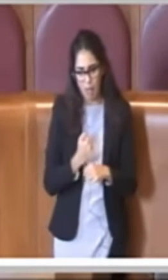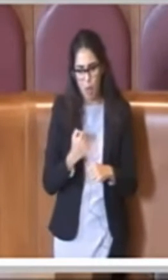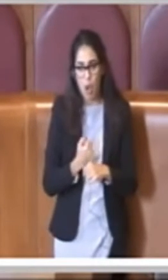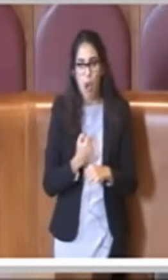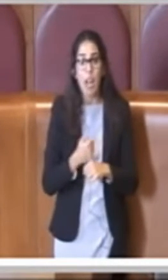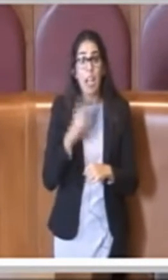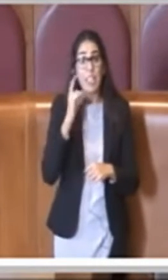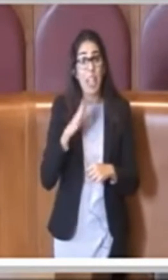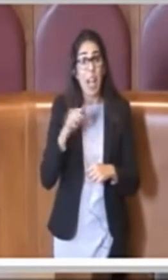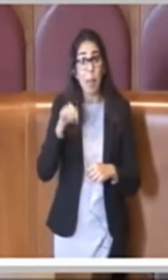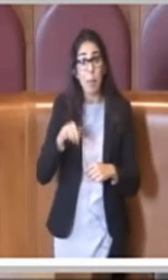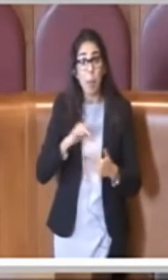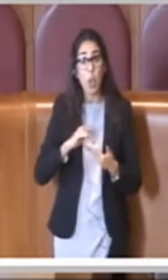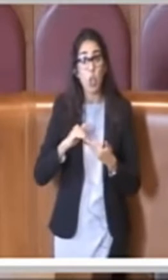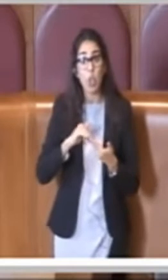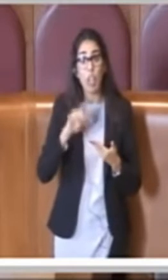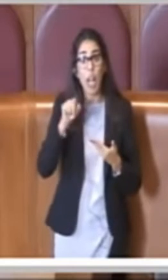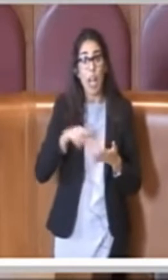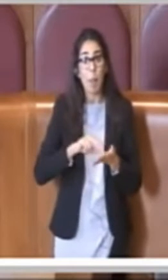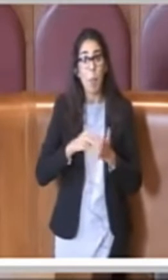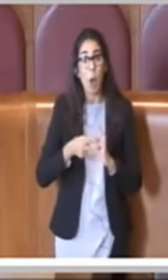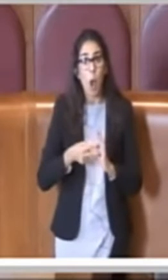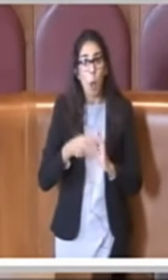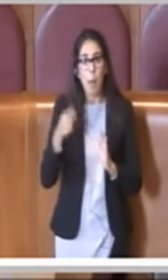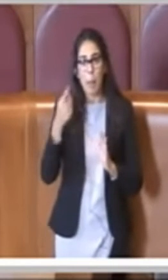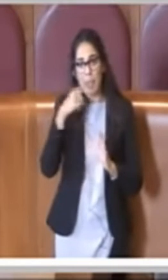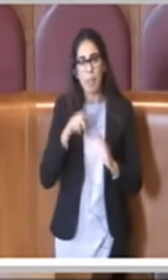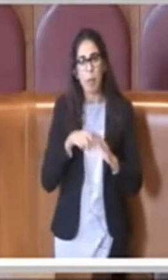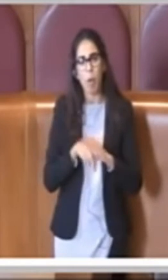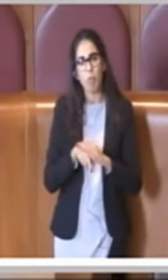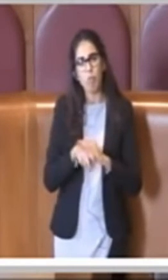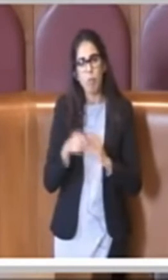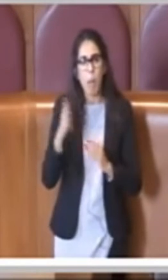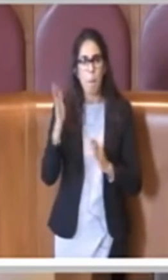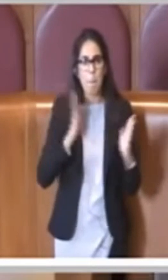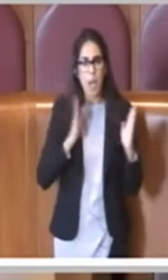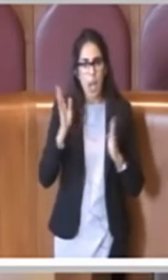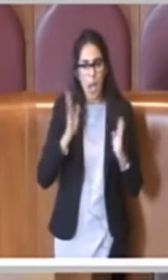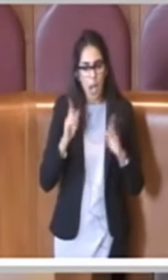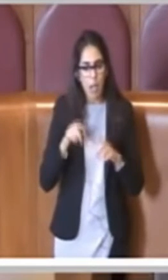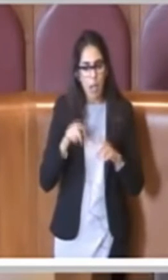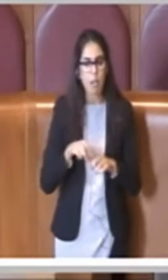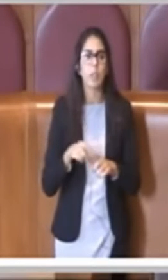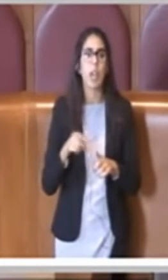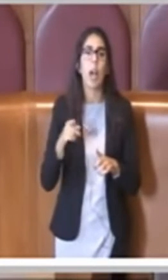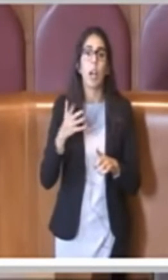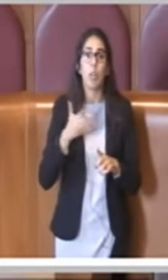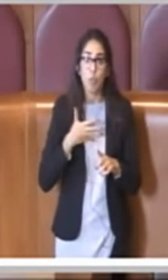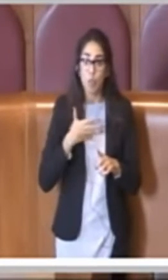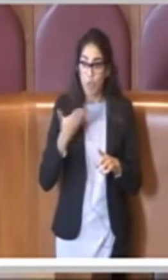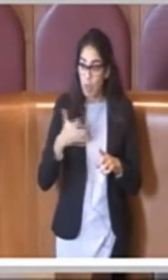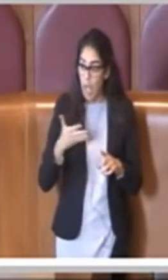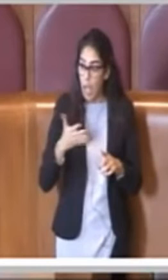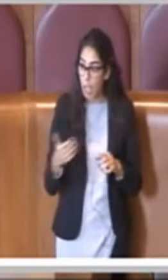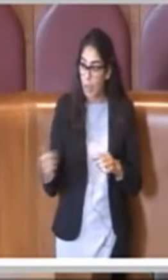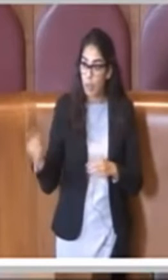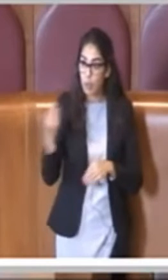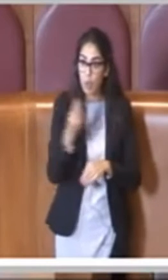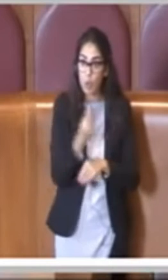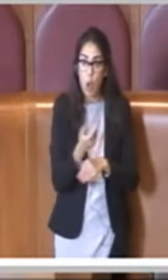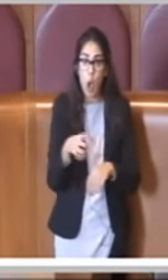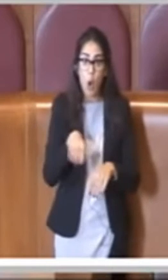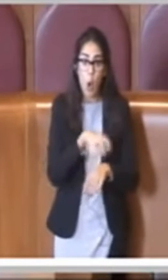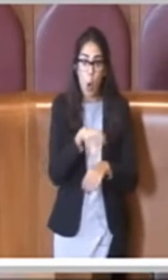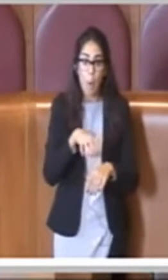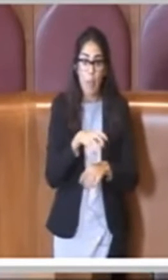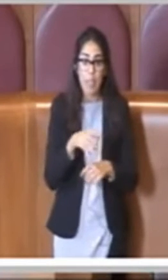anche problemi di infiltrazione mafiosa. C'è stato un commissario straordinario. Ed